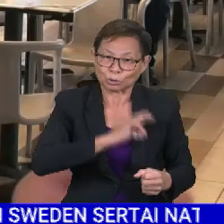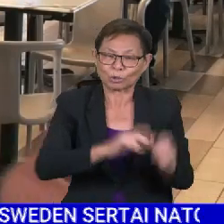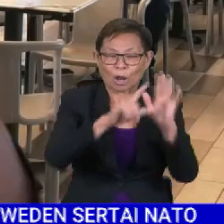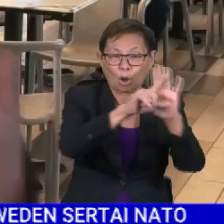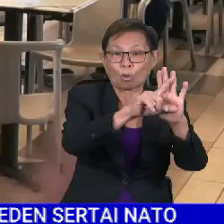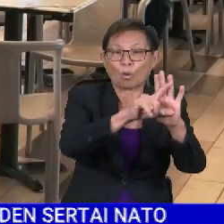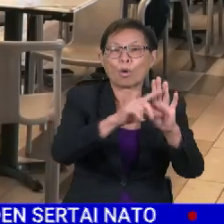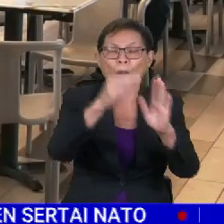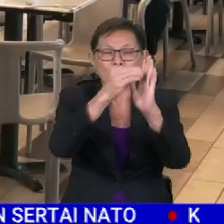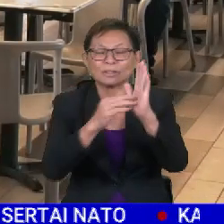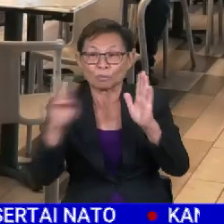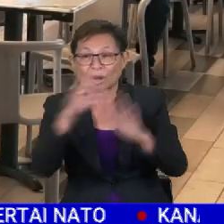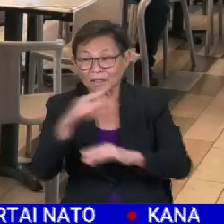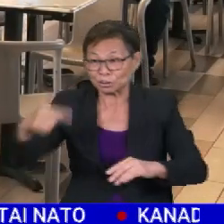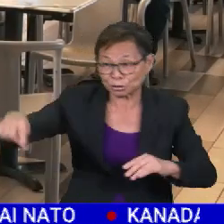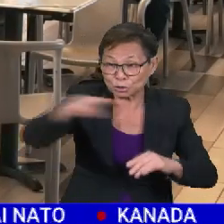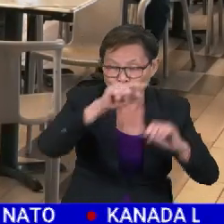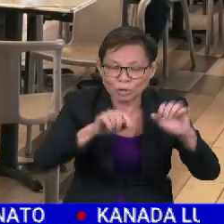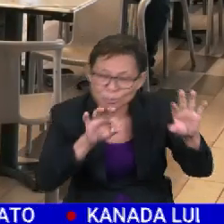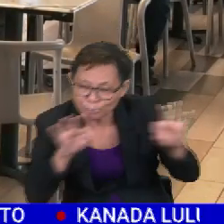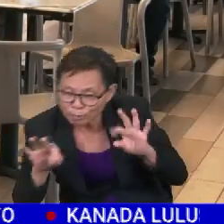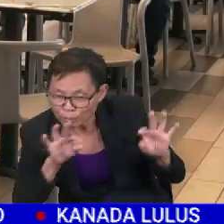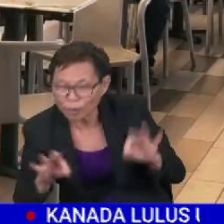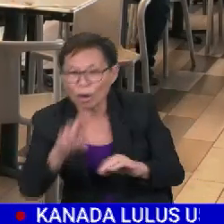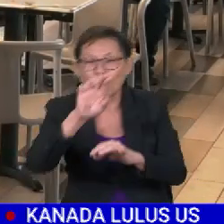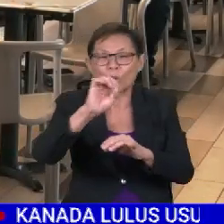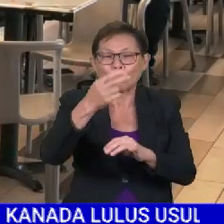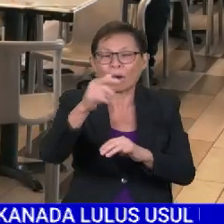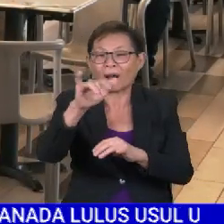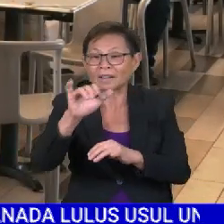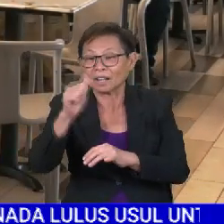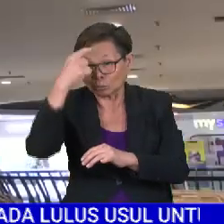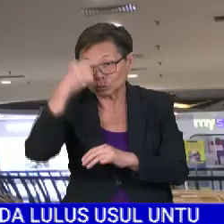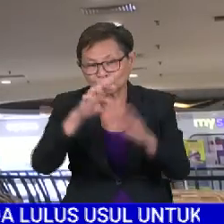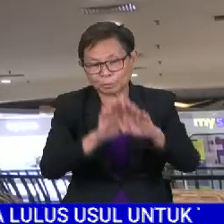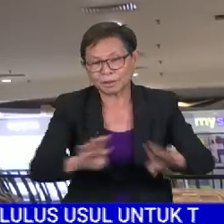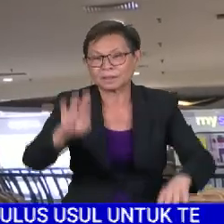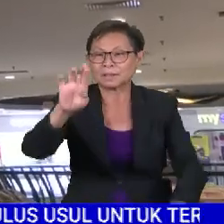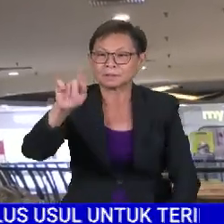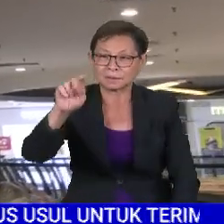Menu Rahmah dan anda boleh membuat pilihan. Rohayu Abdul Wahab untuk Berita RTM.